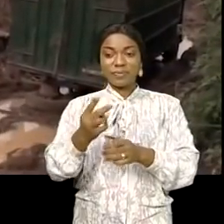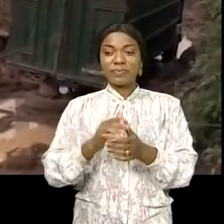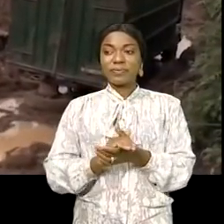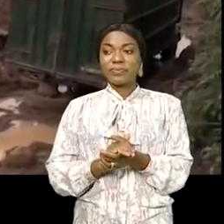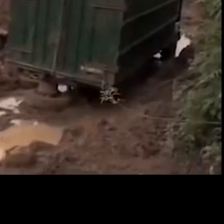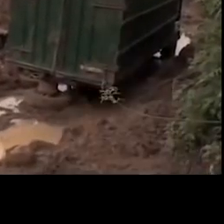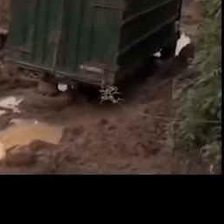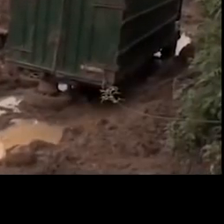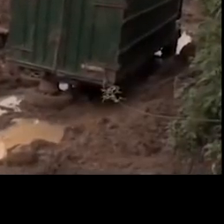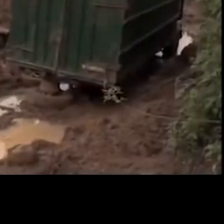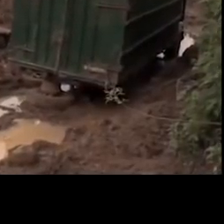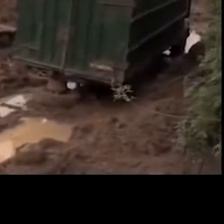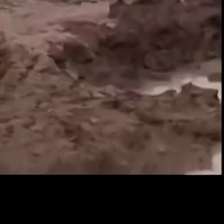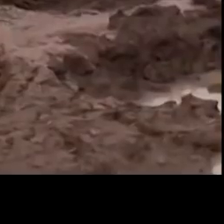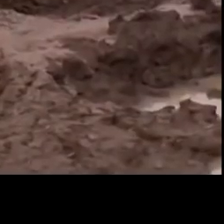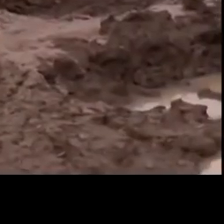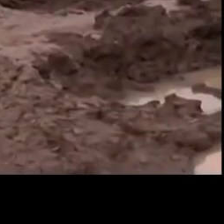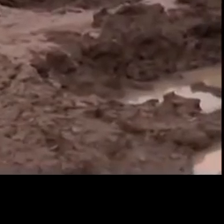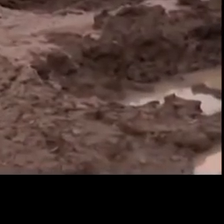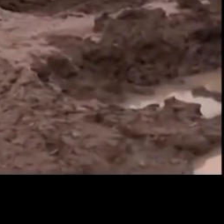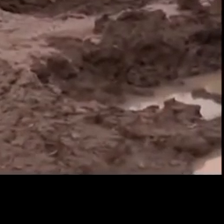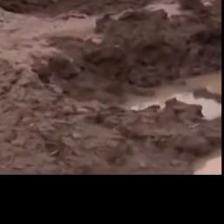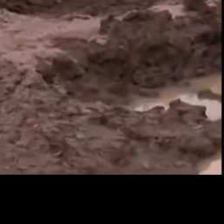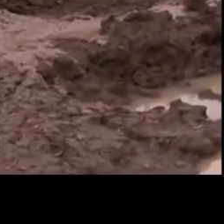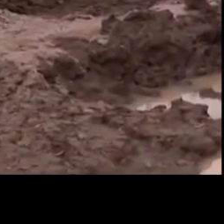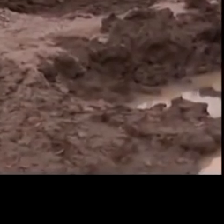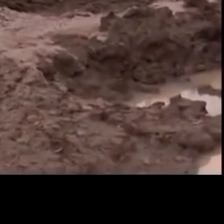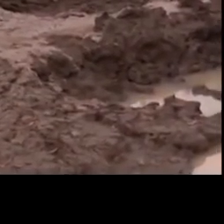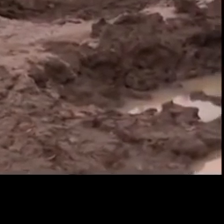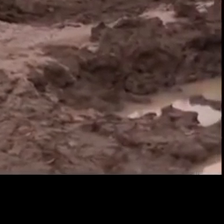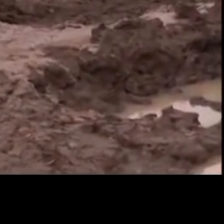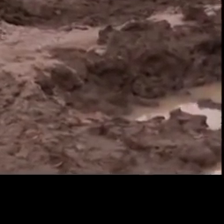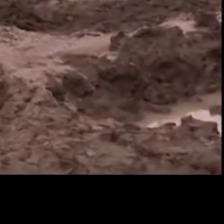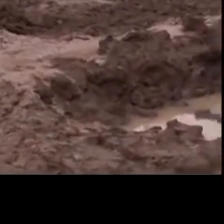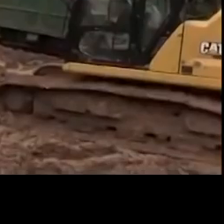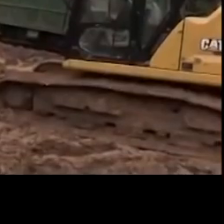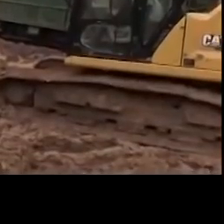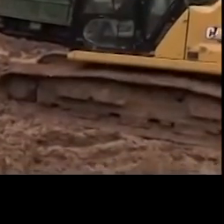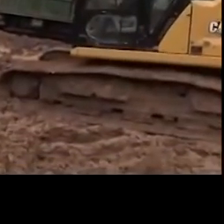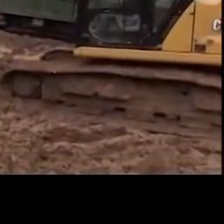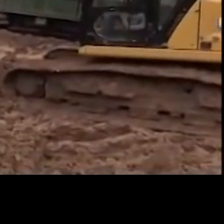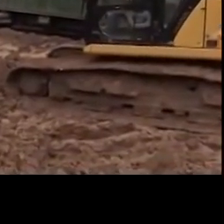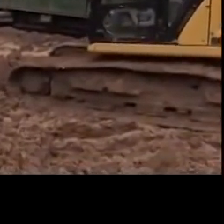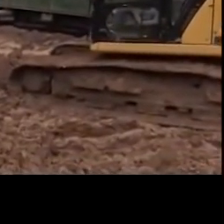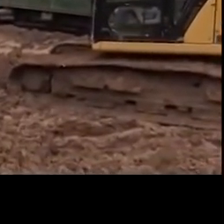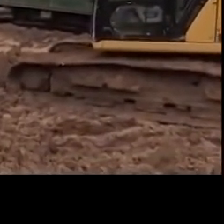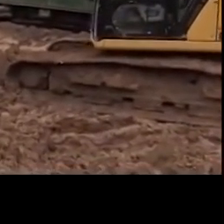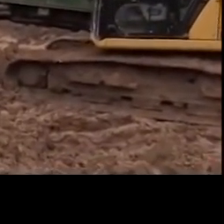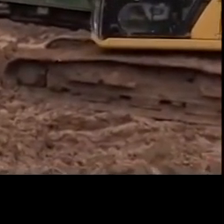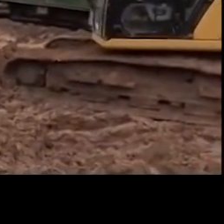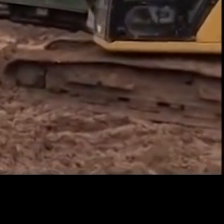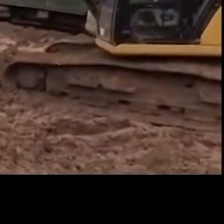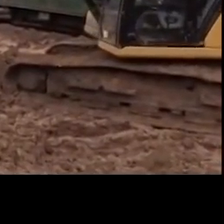les tronçons routiers de tous les cauchemars pour les usagers de la route nationale numéro 2, Bukavu-Mwenga-Kamituga, longue de